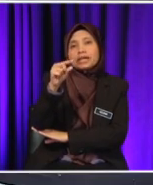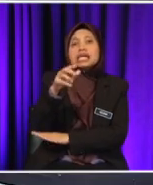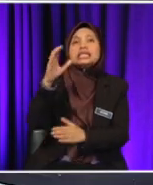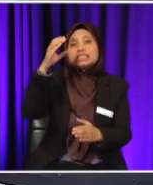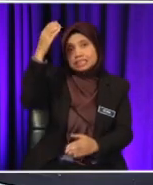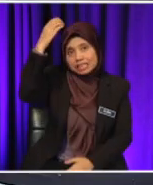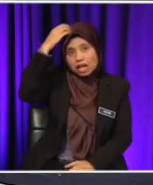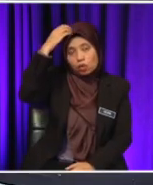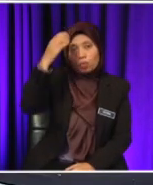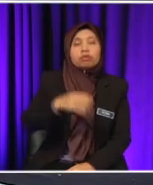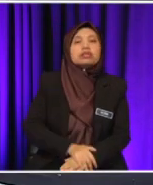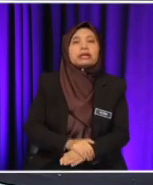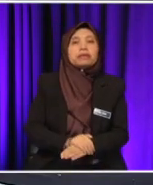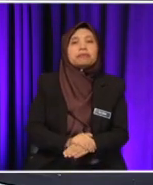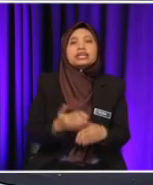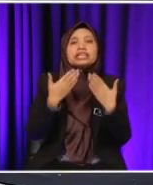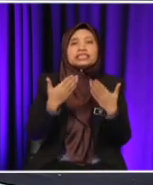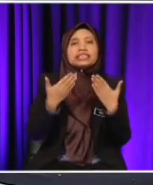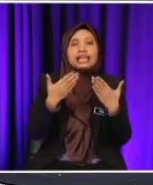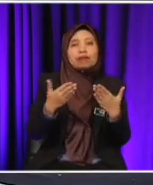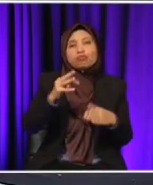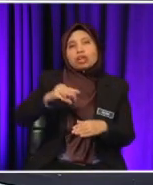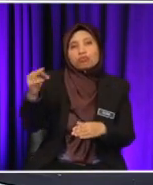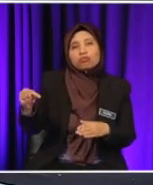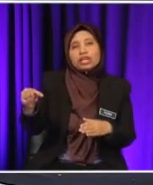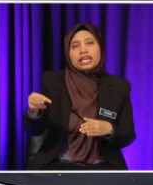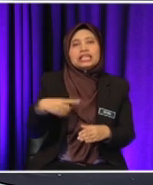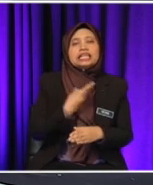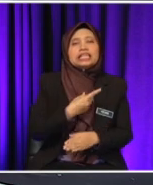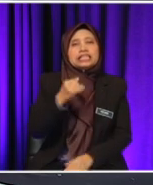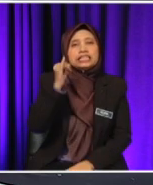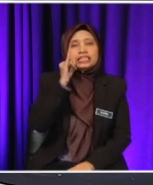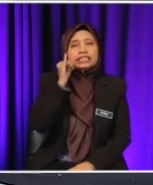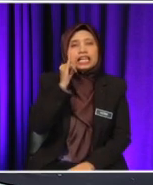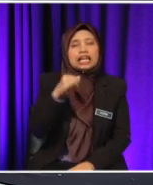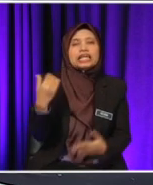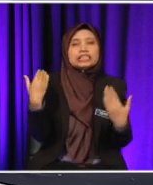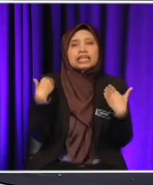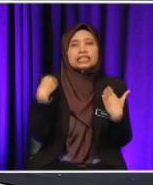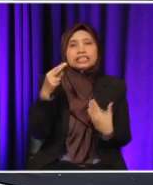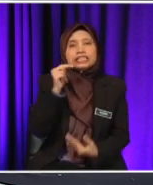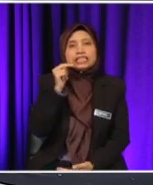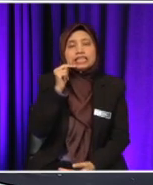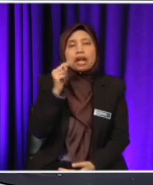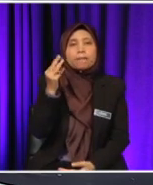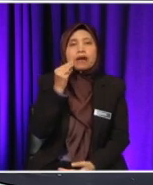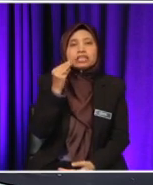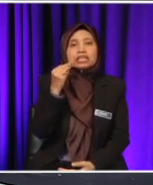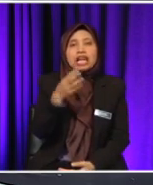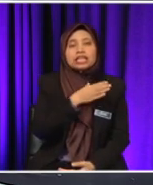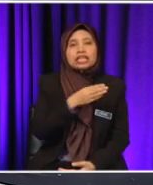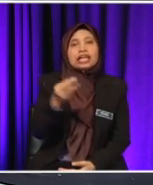murid-murid secara dalam kalian boleh lambai sikit kita ada isian kita ada nisa-nisa Mardiah dan juga